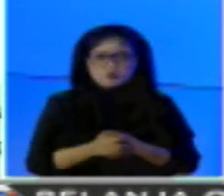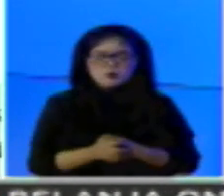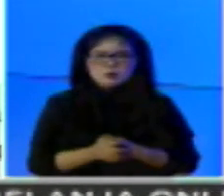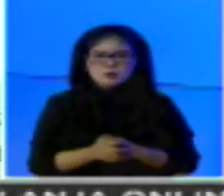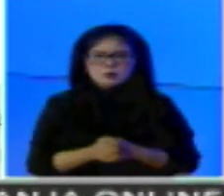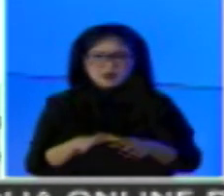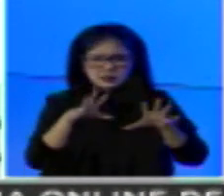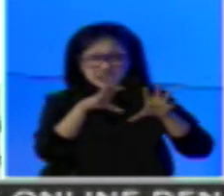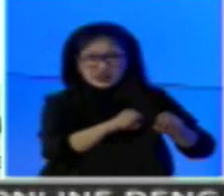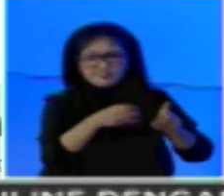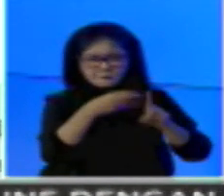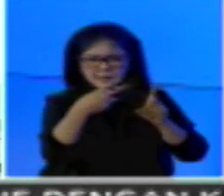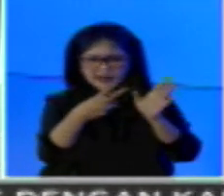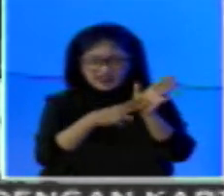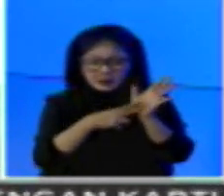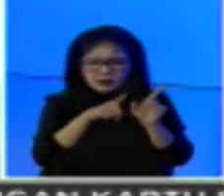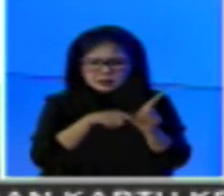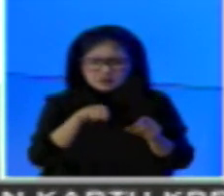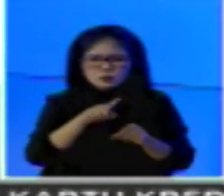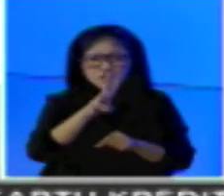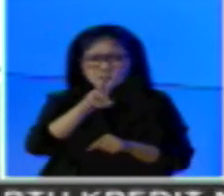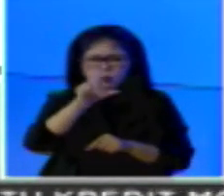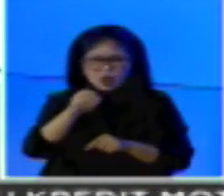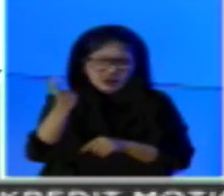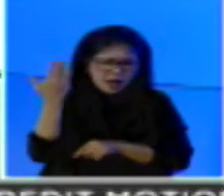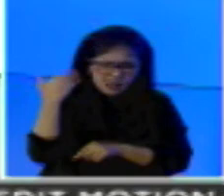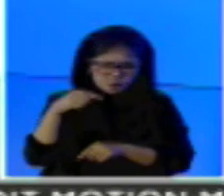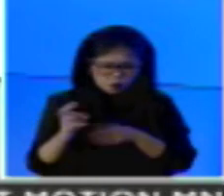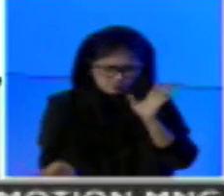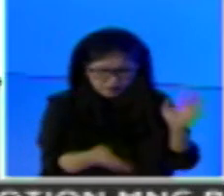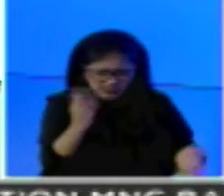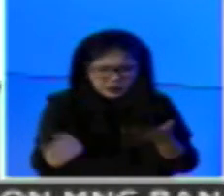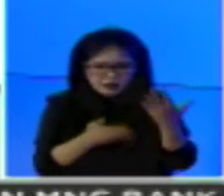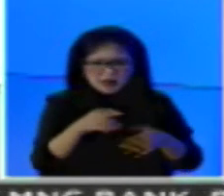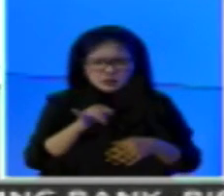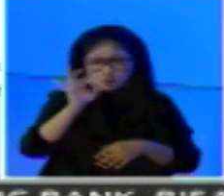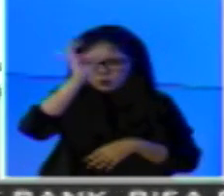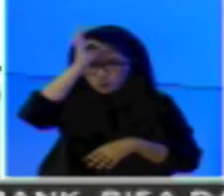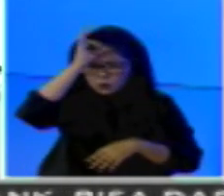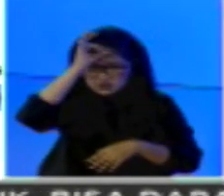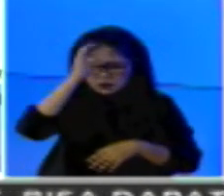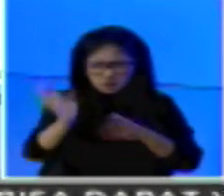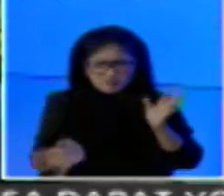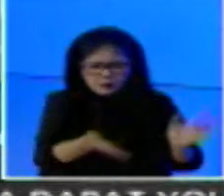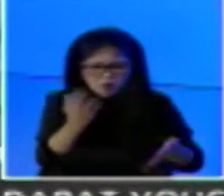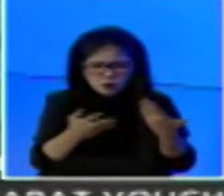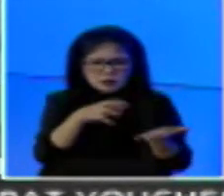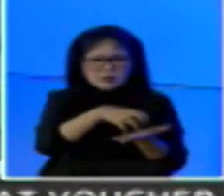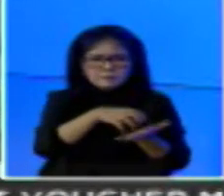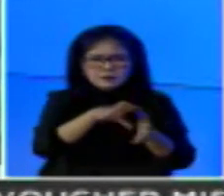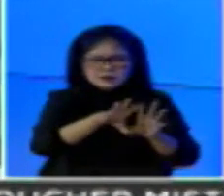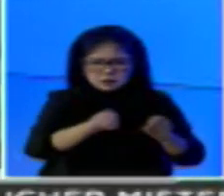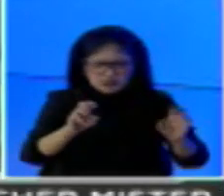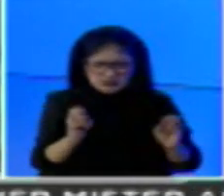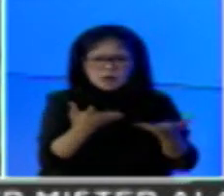Penangkapan Bedi Alamsyah terjadi sekitar 3 bulan lalu saat sidak di Mapolsek Kebayoran Baru. Saat penggeledahan di kantor kerjanya, petugas menemukan 4